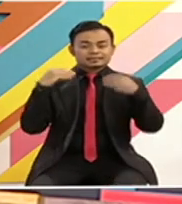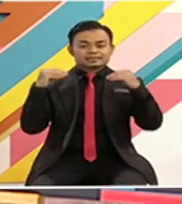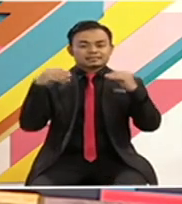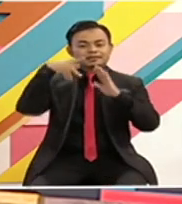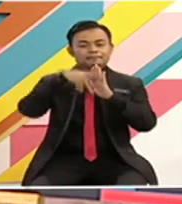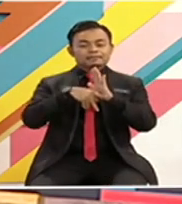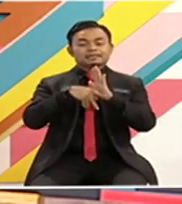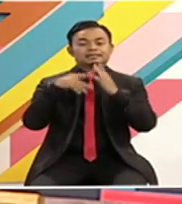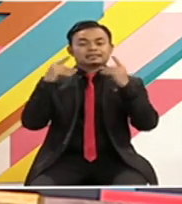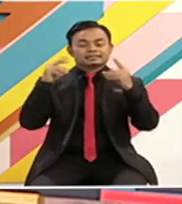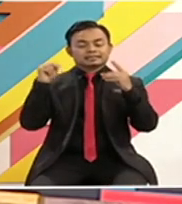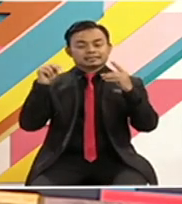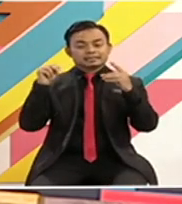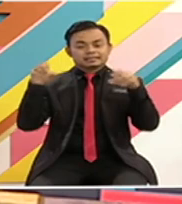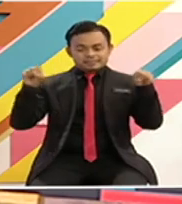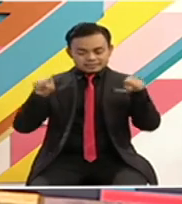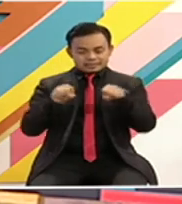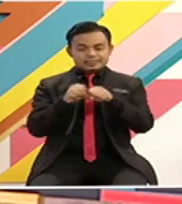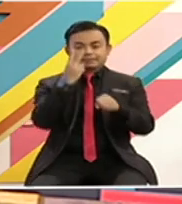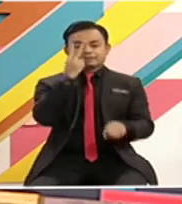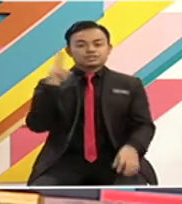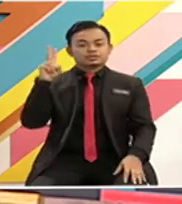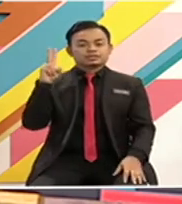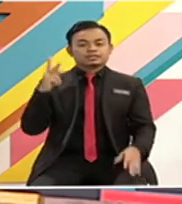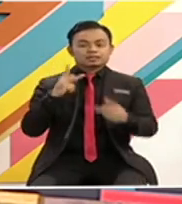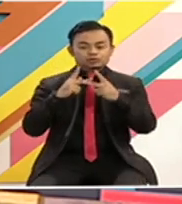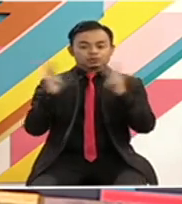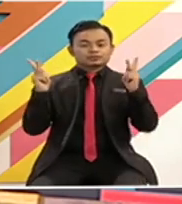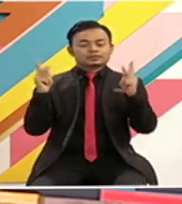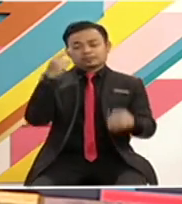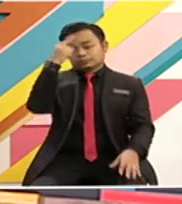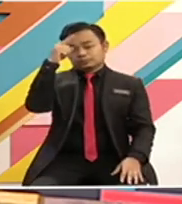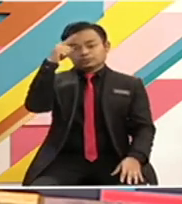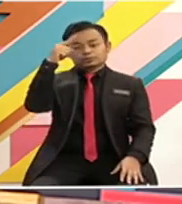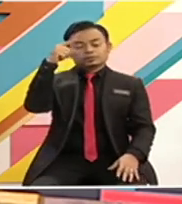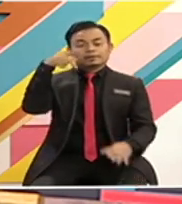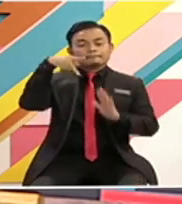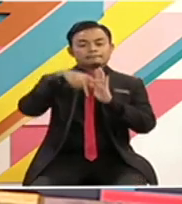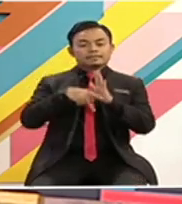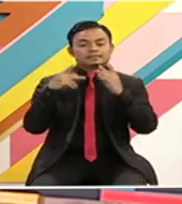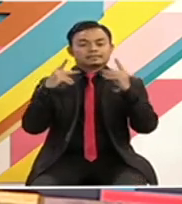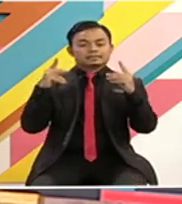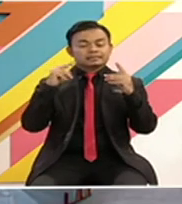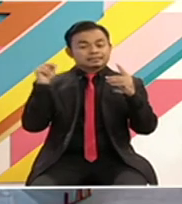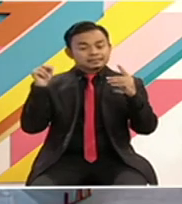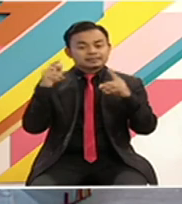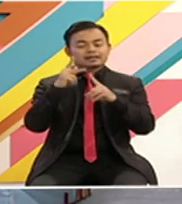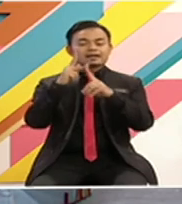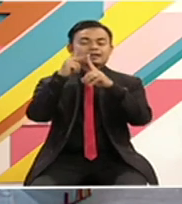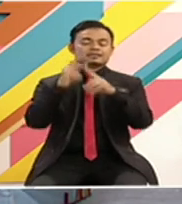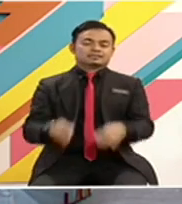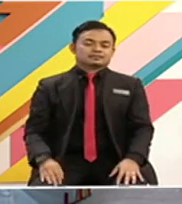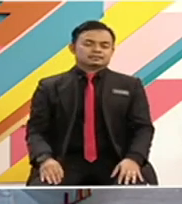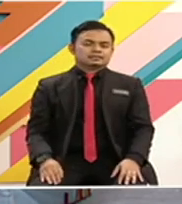berpendidikan khas Baiklah siku-siku telah menerangkan serba sedikit tentang kontrol dan di depan kita terdapat banyak